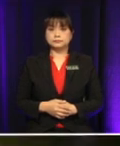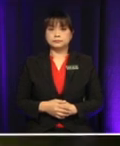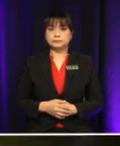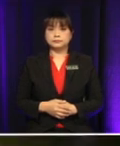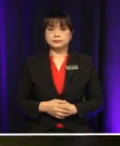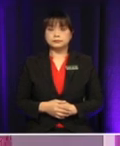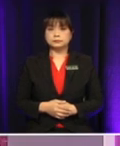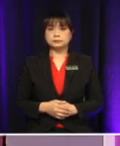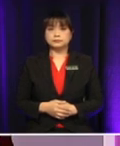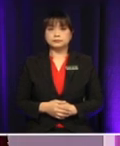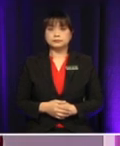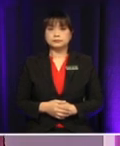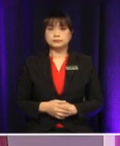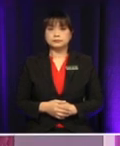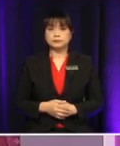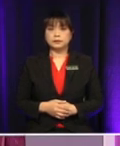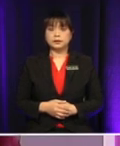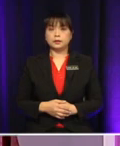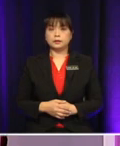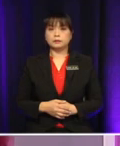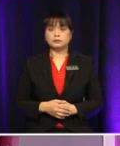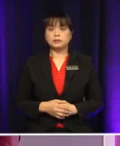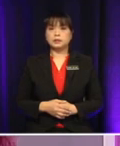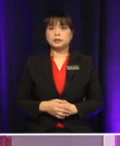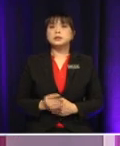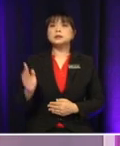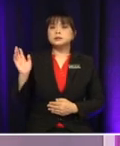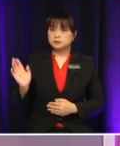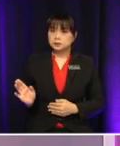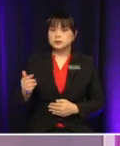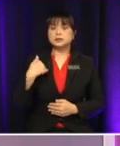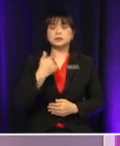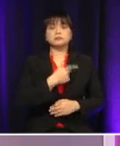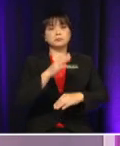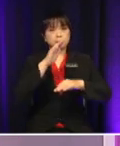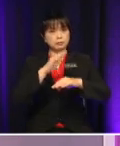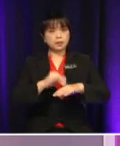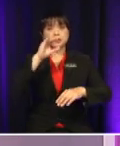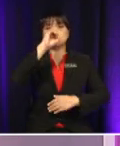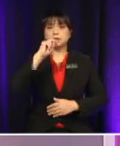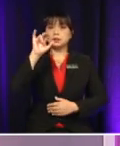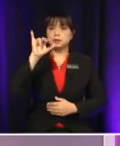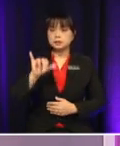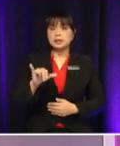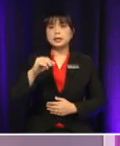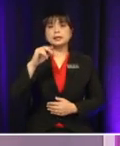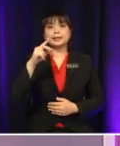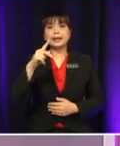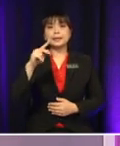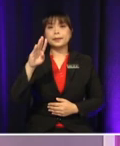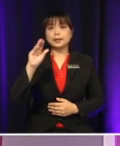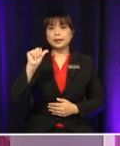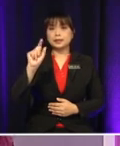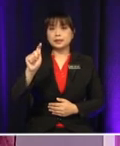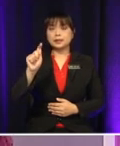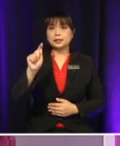Oke soalan seterusnya Oke inilah yang kita Panggil sebagai soalan yang kita Panggil sebagai seorang kibat di mana setiap